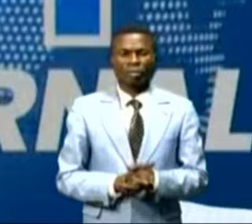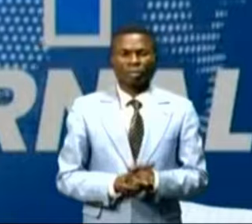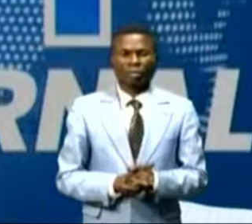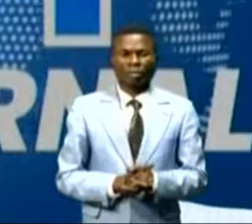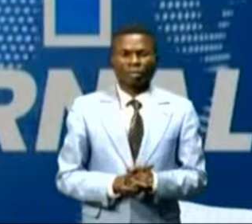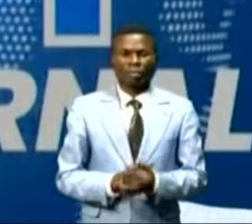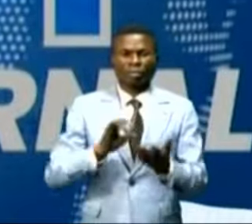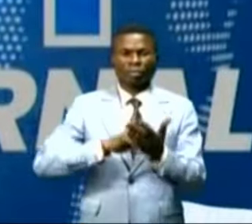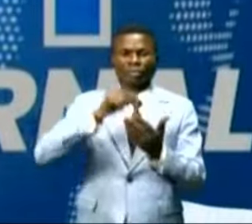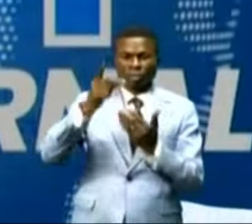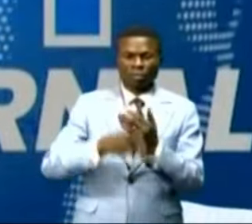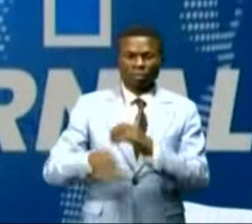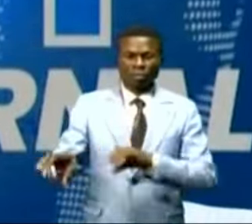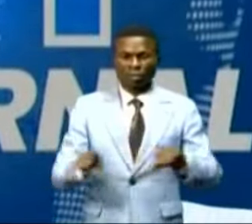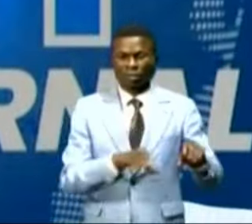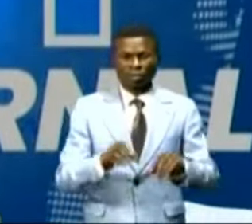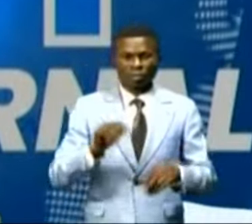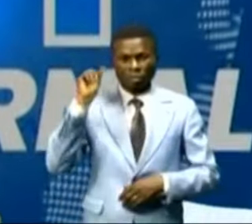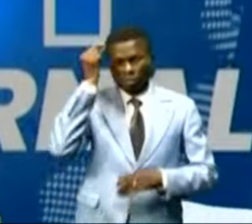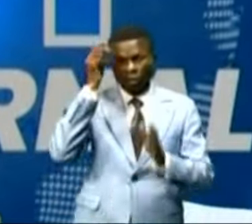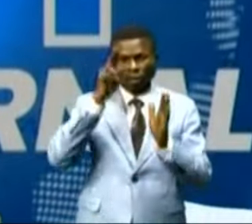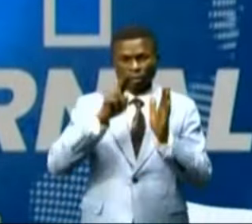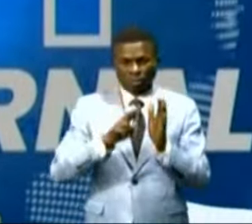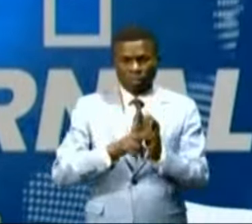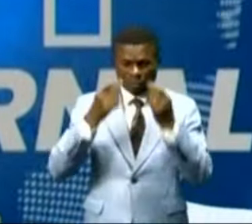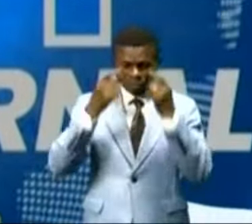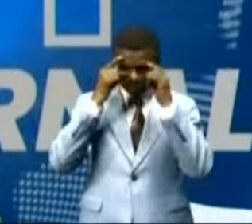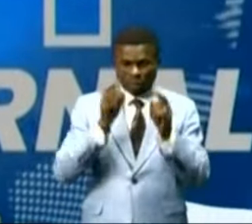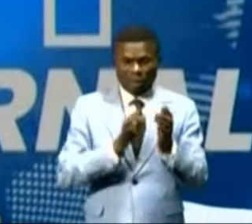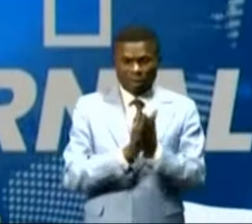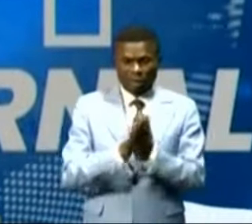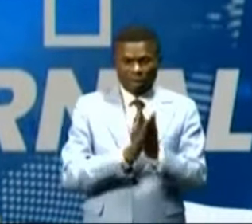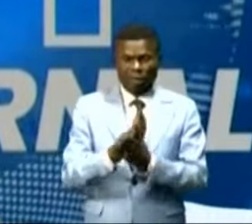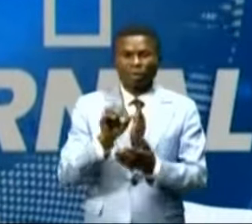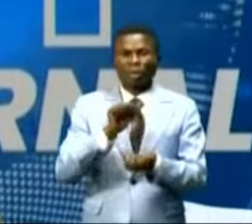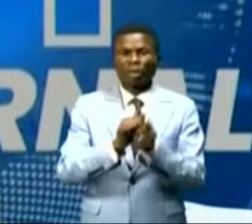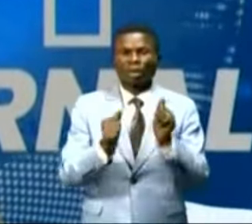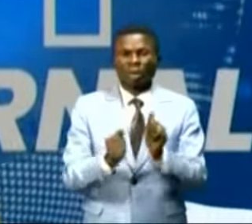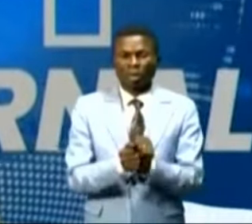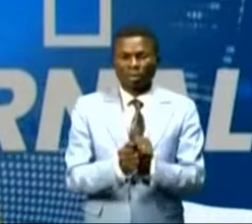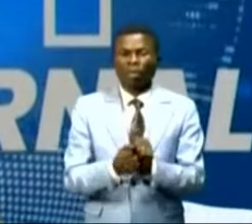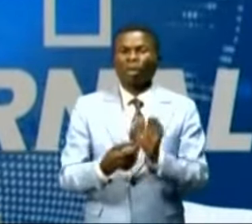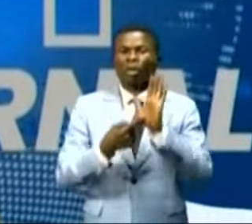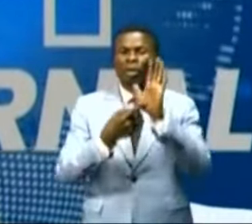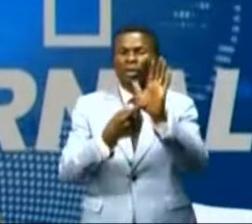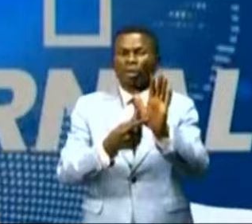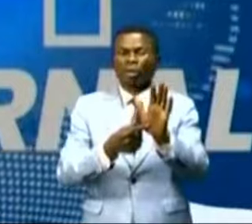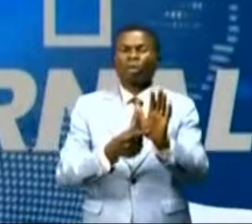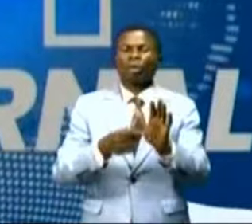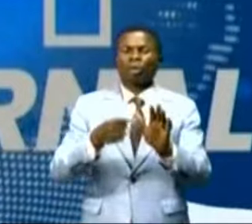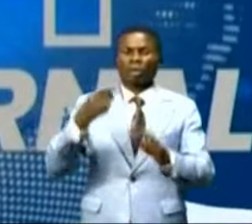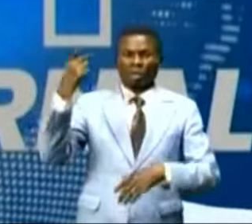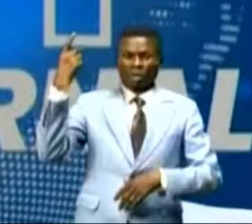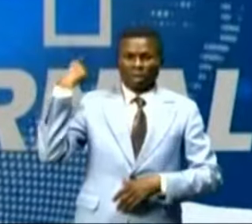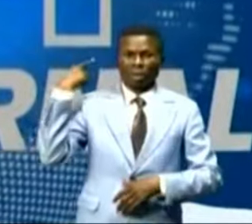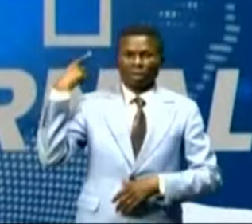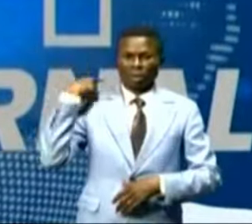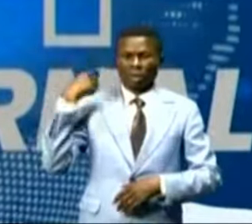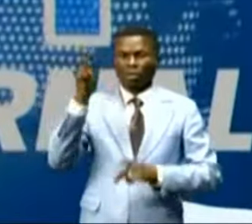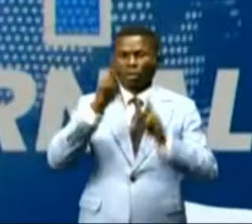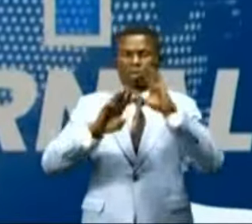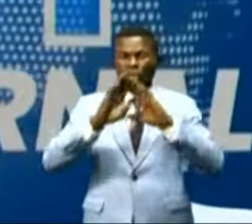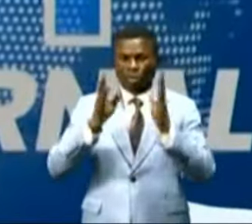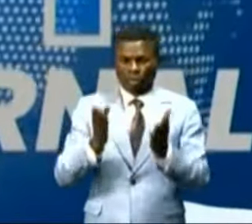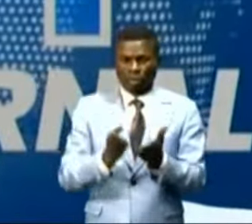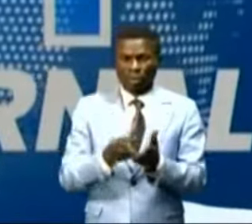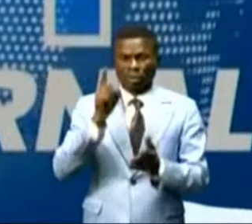Le programme d'action du gouvernement tient compte des préoccupations exprimées par le peuple, des assurances données par